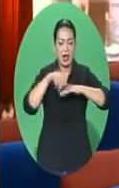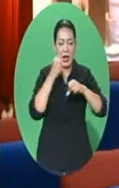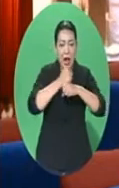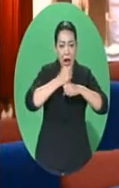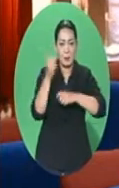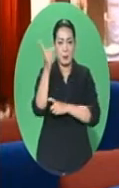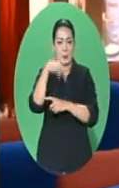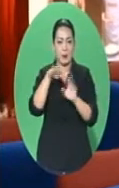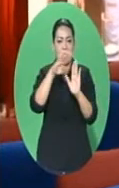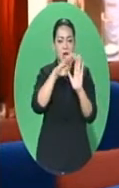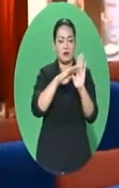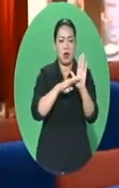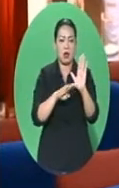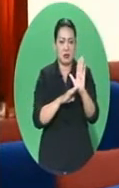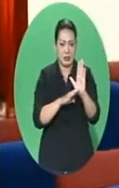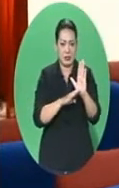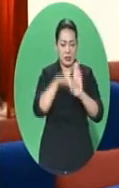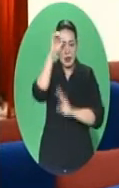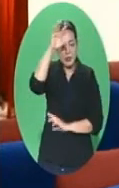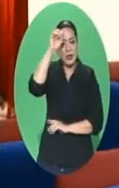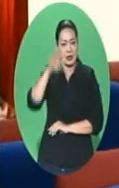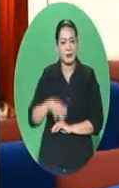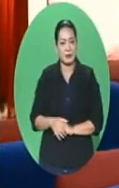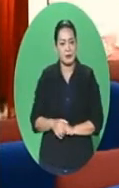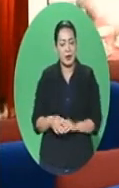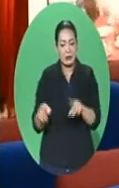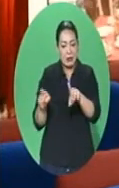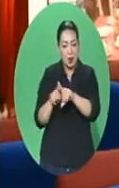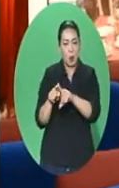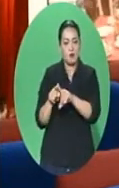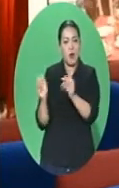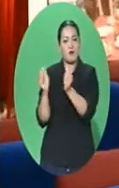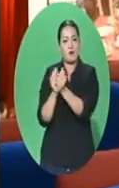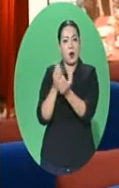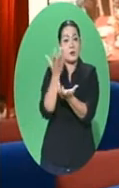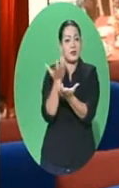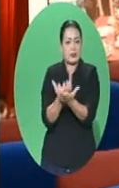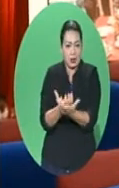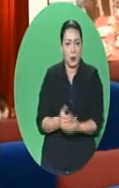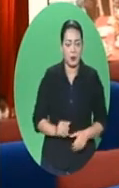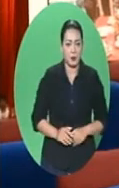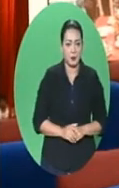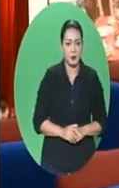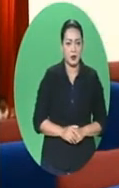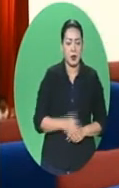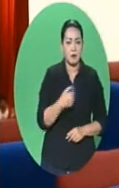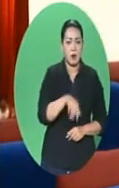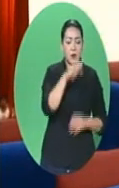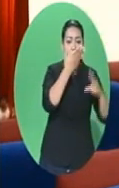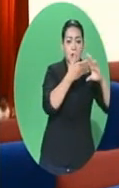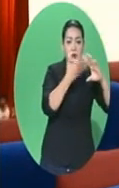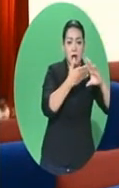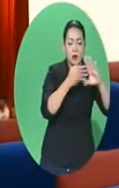xã hội. Thứ hai nữa là tạo cái kết nối giữa nhà trường với doanh